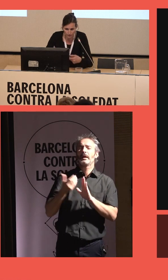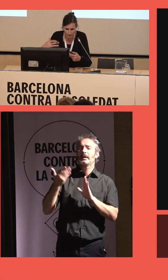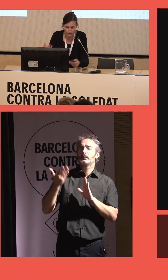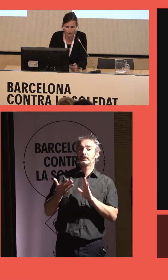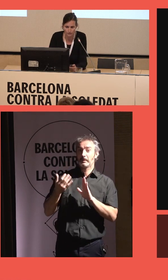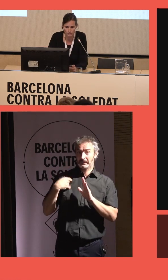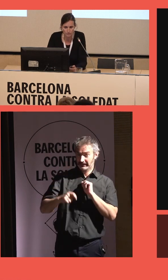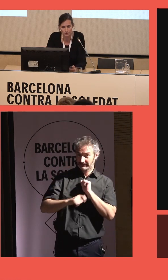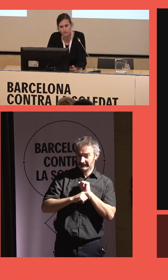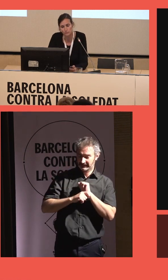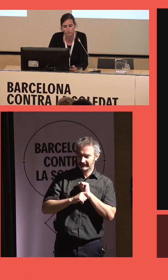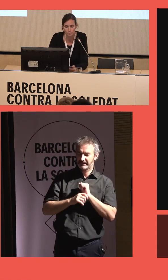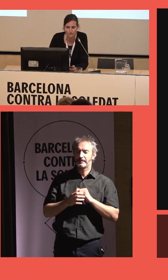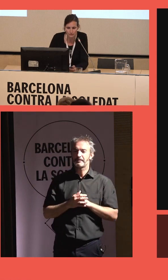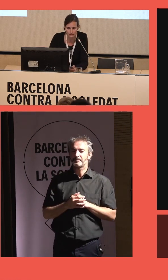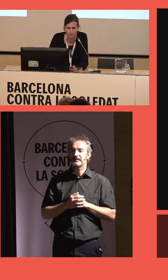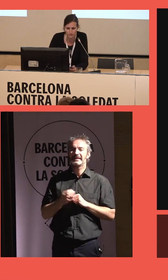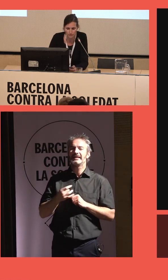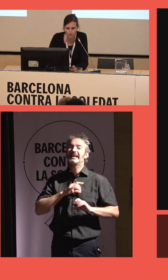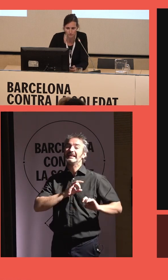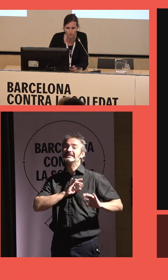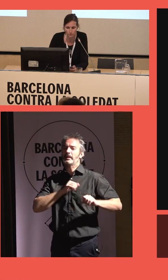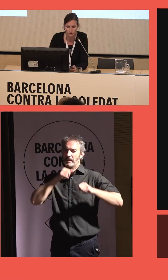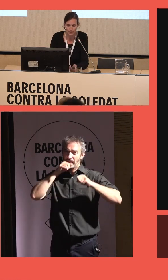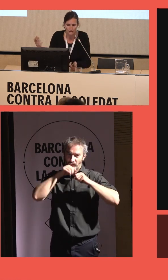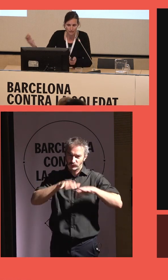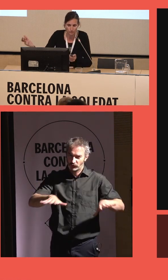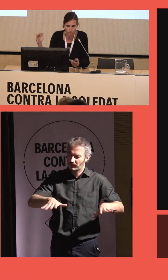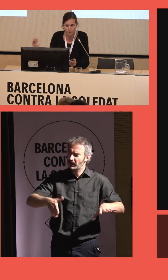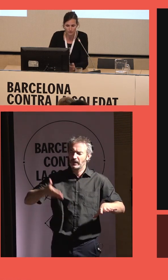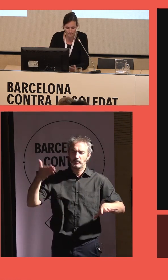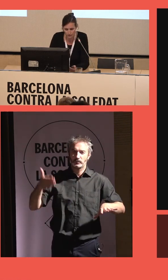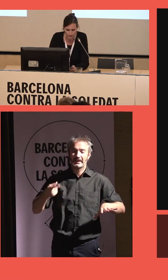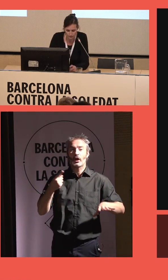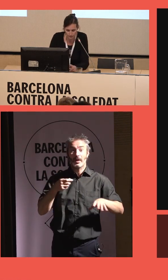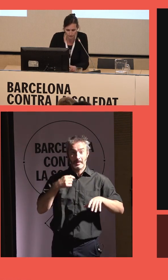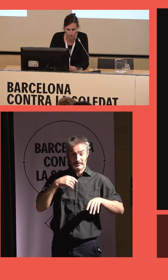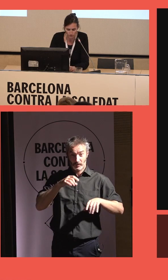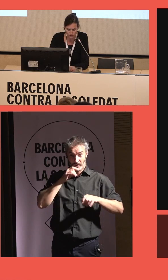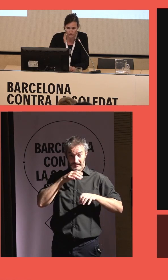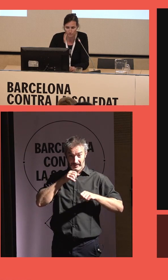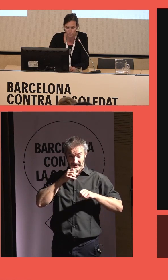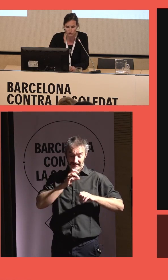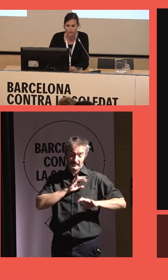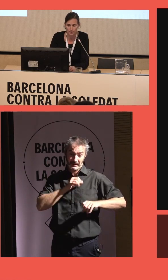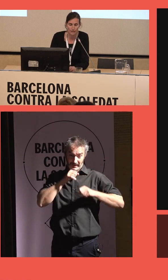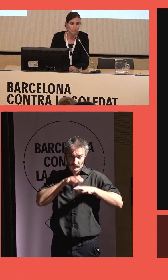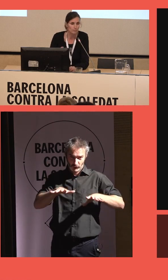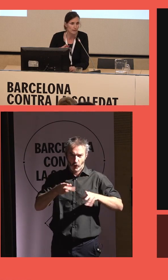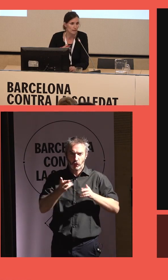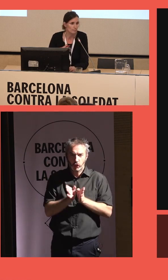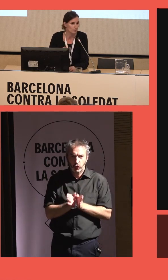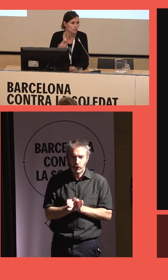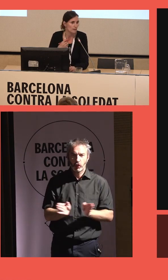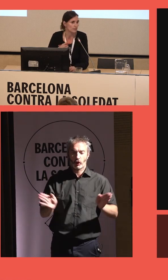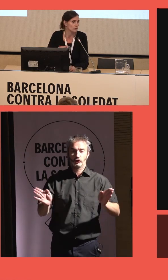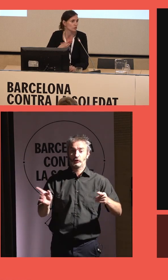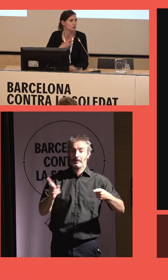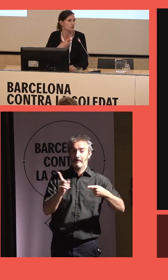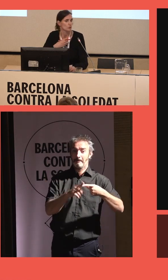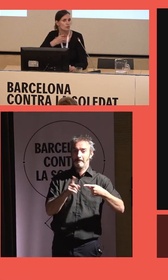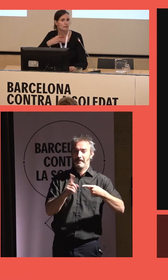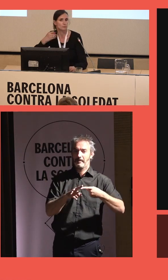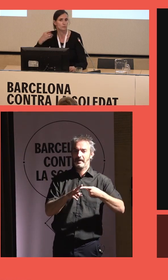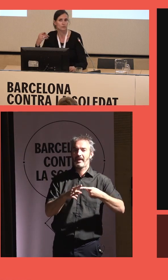important i que és el dels primers que es desenvolupa és la sensibilització i difusió hi ha dos vessants aquesta sensibilització i difusió la primera perquè us deia